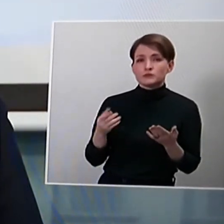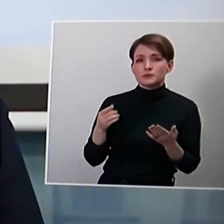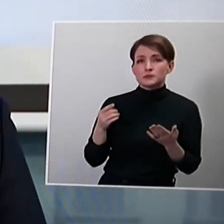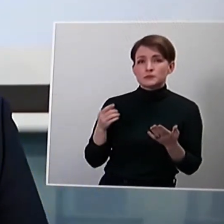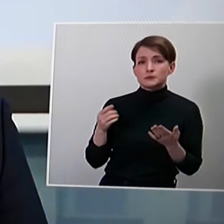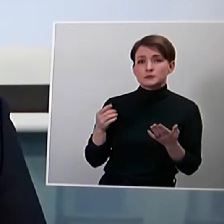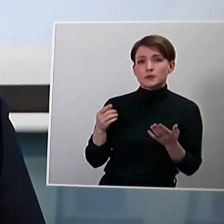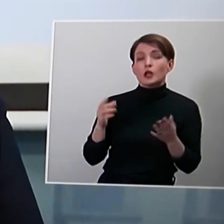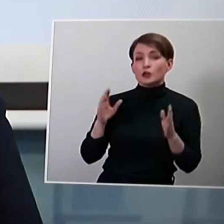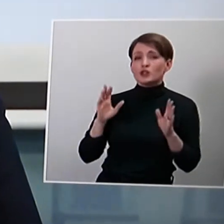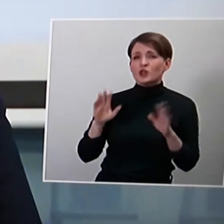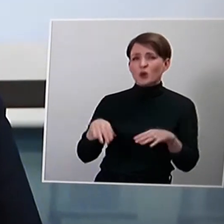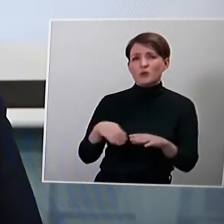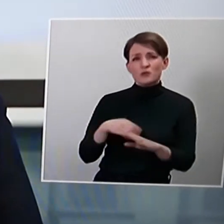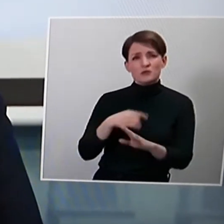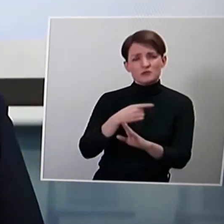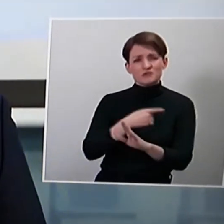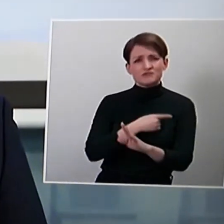meillä on ollut jo pitkään